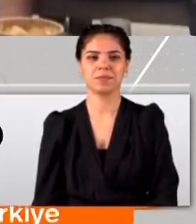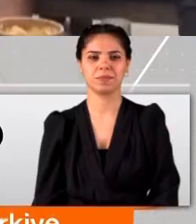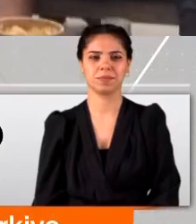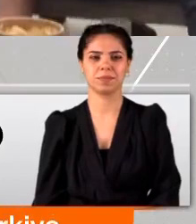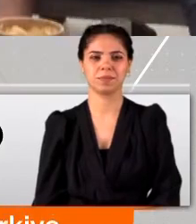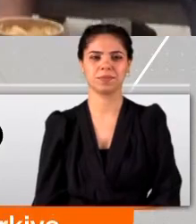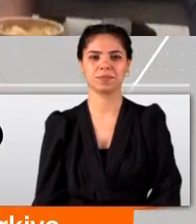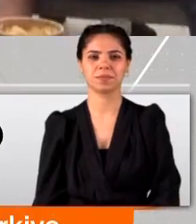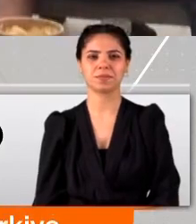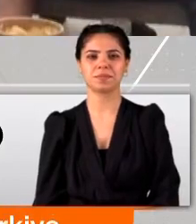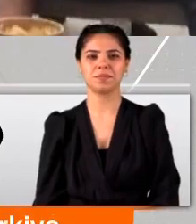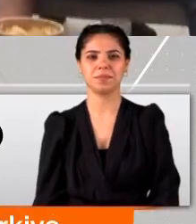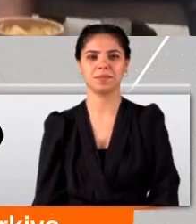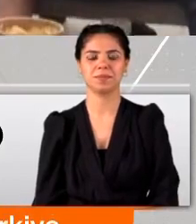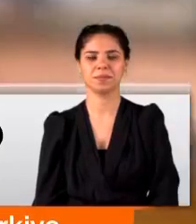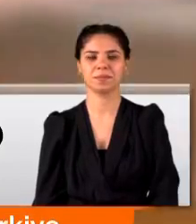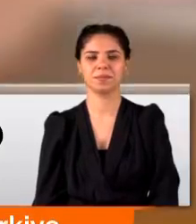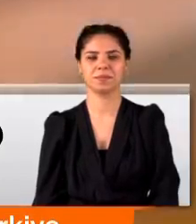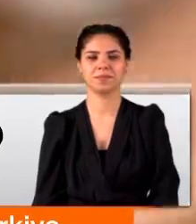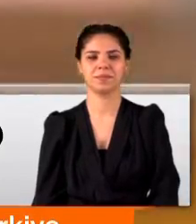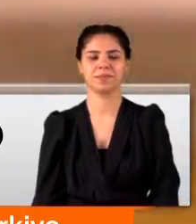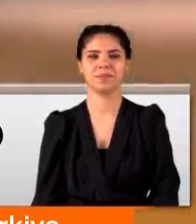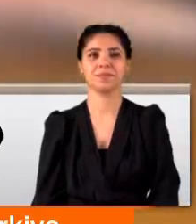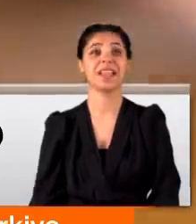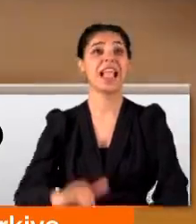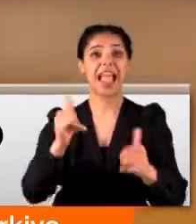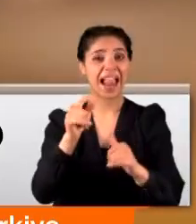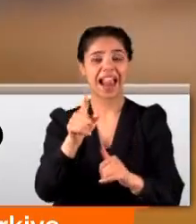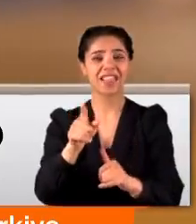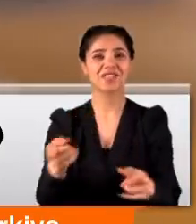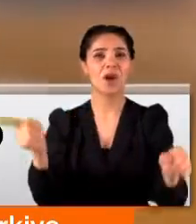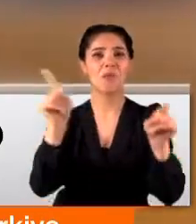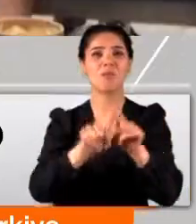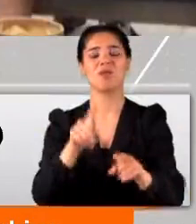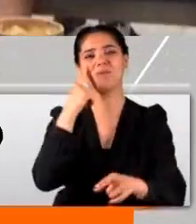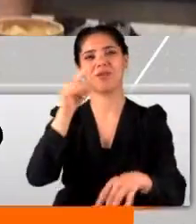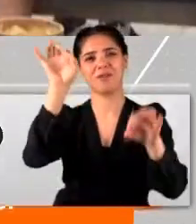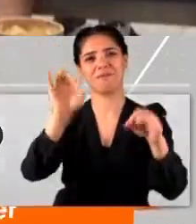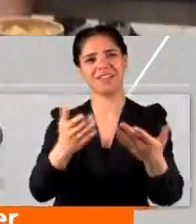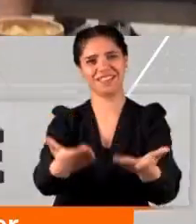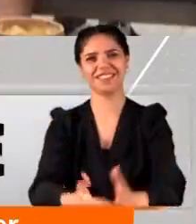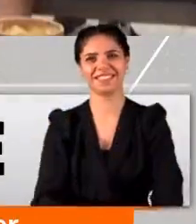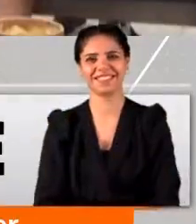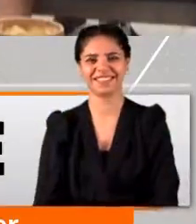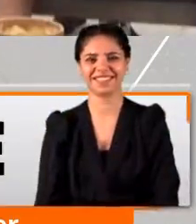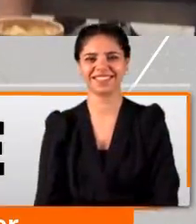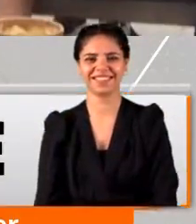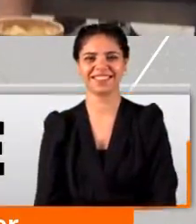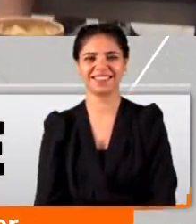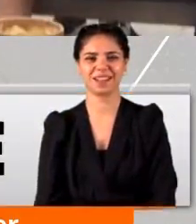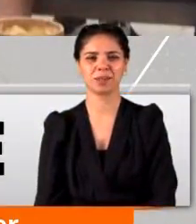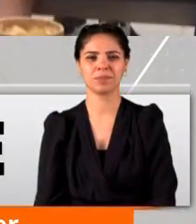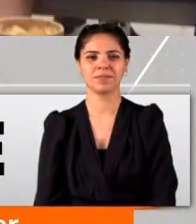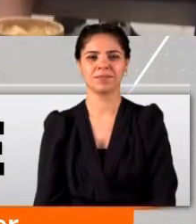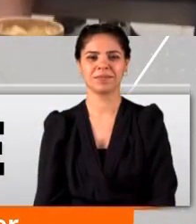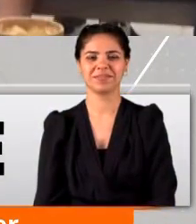kızlar olarak. Teker teker içeriye girdik. Asıl eğlence ise buluşmayla başladı. Ben içeri girerken bir durakladım. Artık